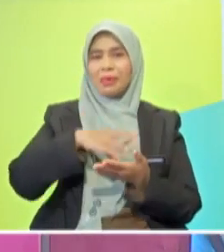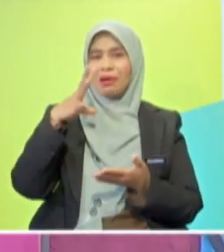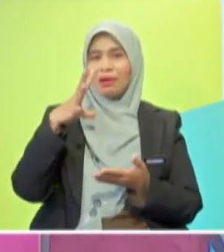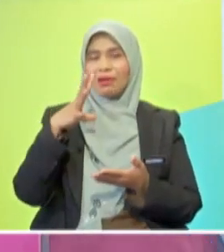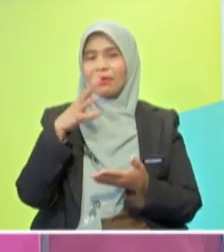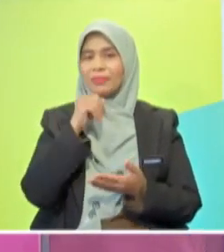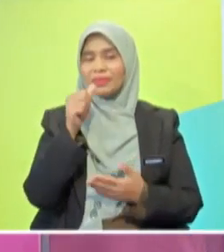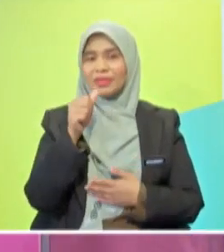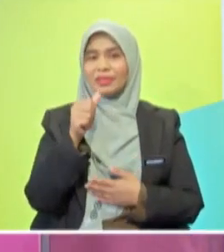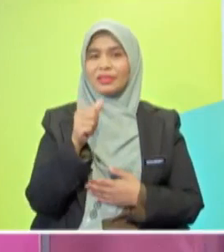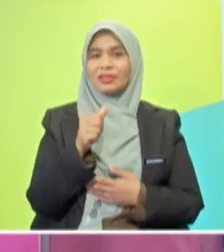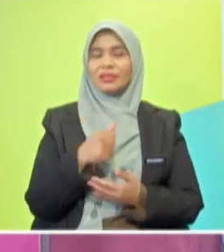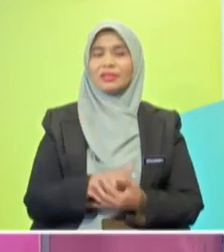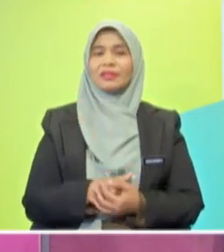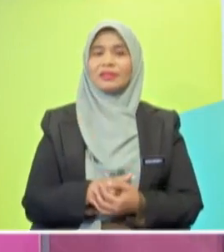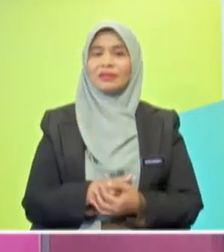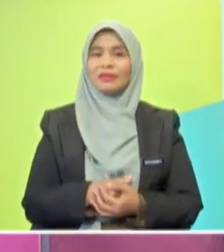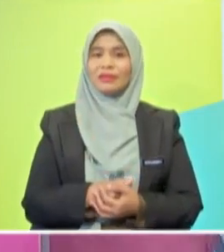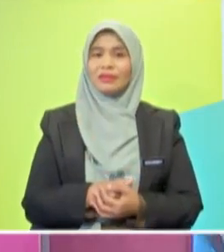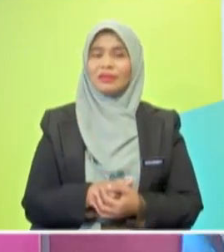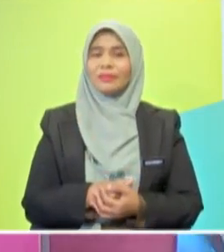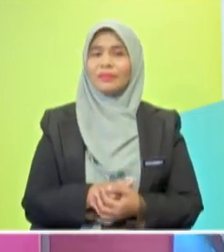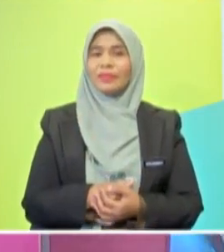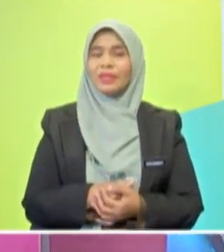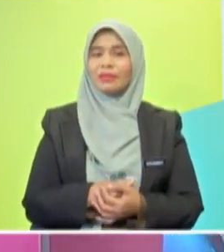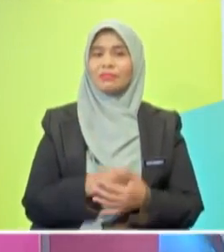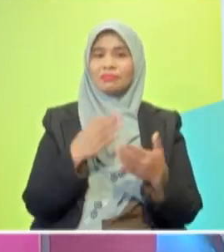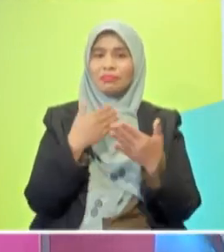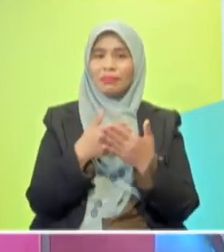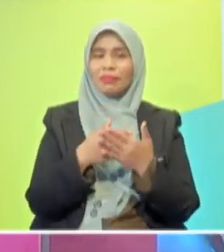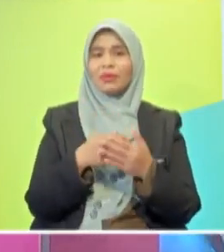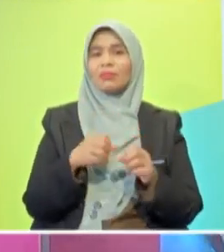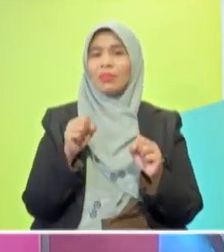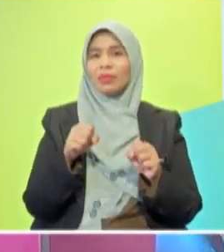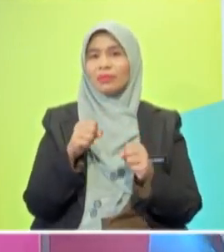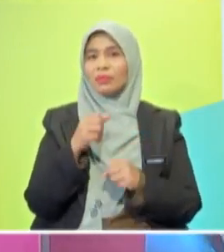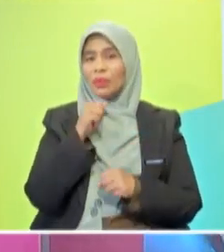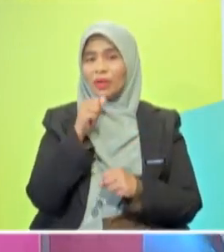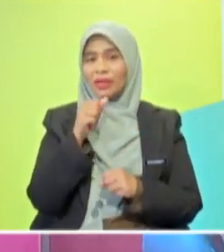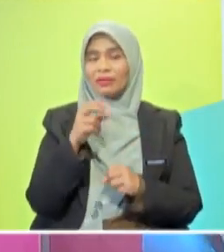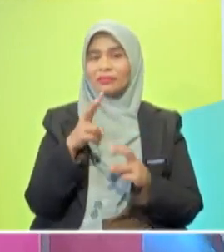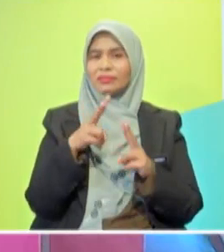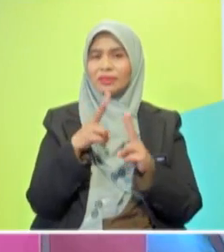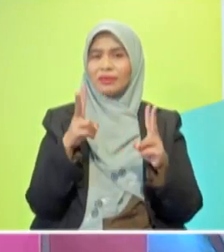mewah, bling-bling-bling kan. Yang sampai kalau kita mampu kita boleh, tetapi jangan sampai apa orang